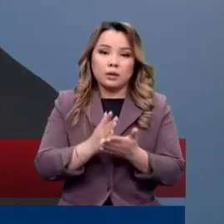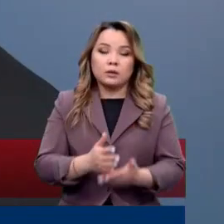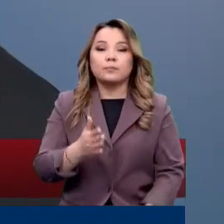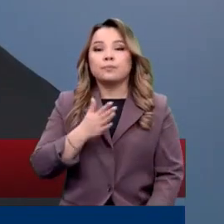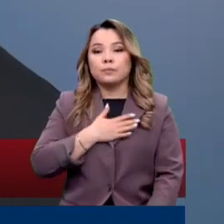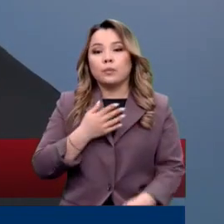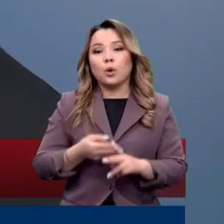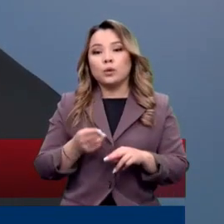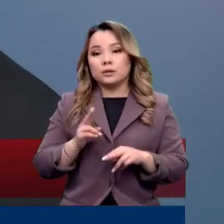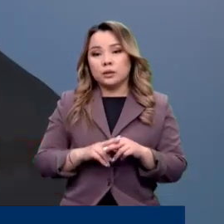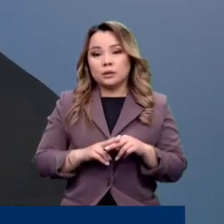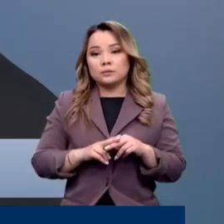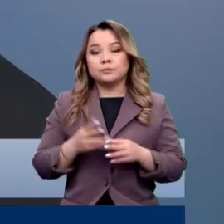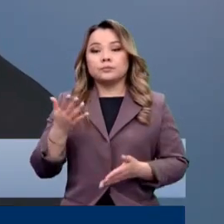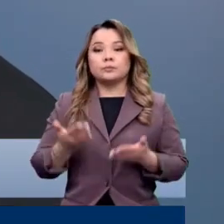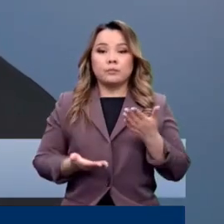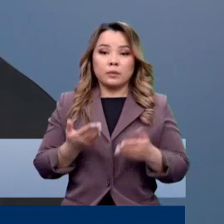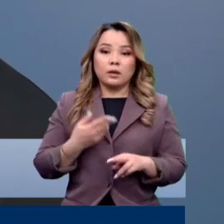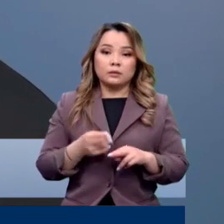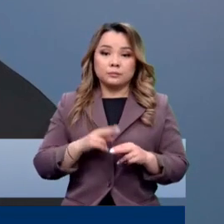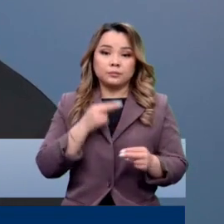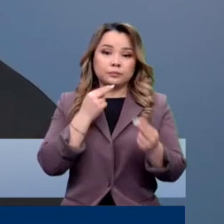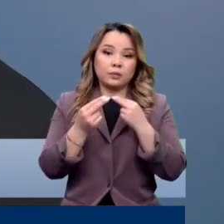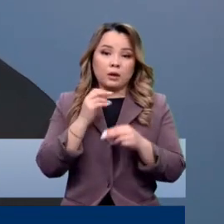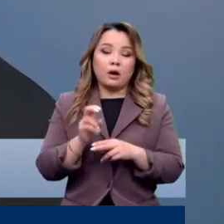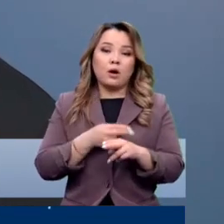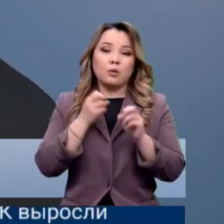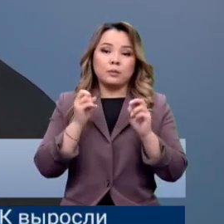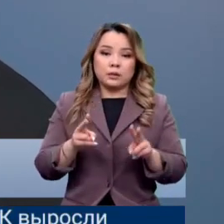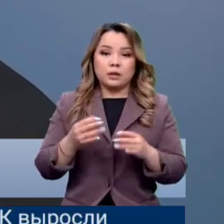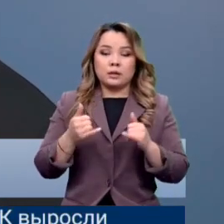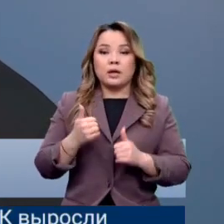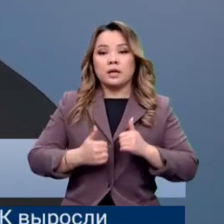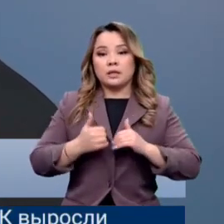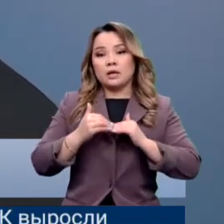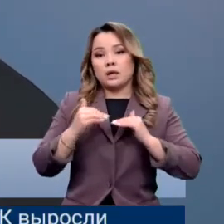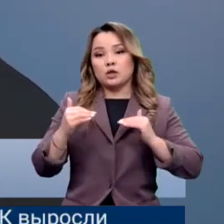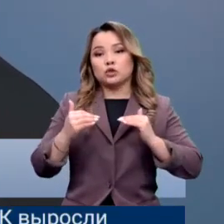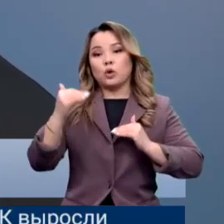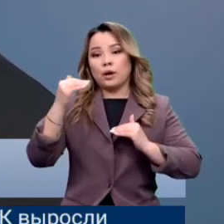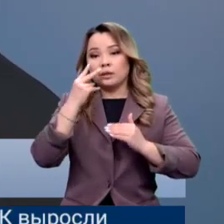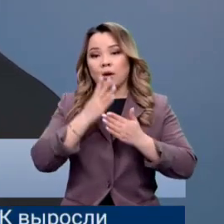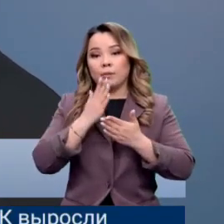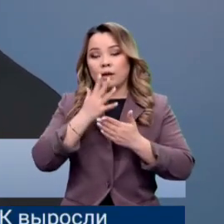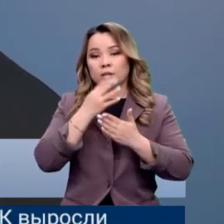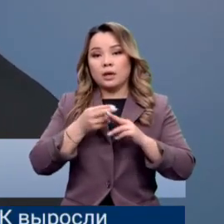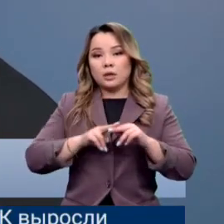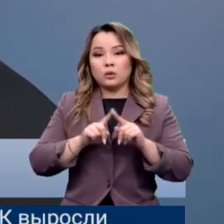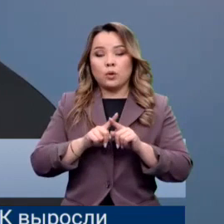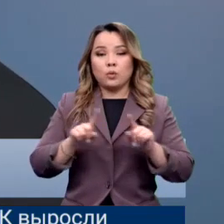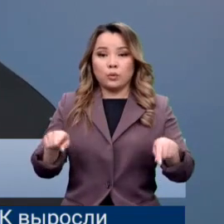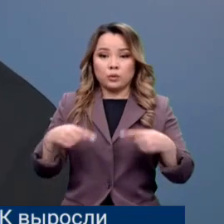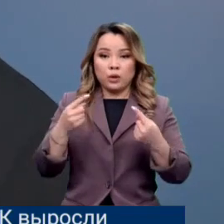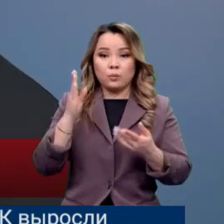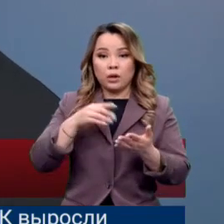Біз сондықтан да, егер де осы азық-түлік қауіпсіздігін рейтингісінен жоғарылаймыз, азық-түлік қауіпсіздігімізді көтереміз